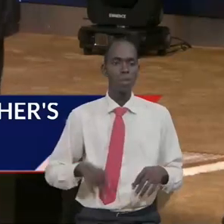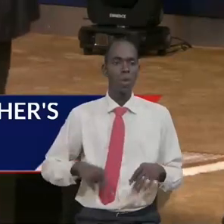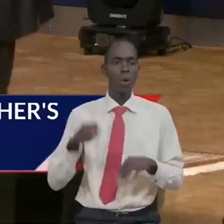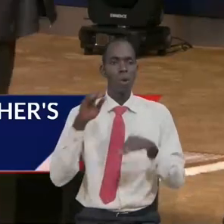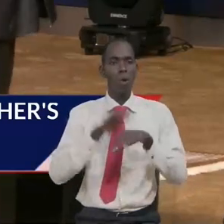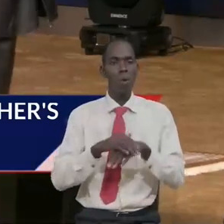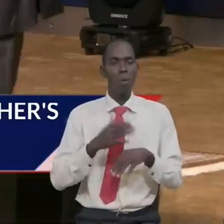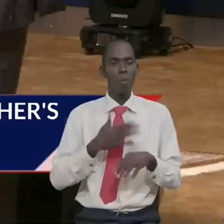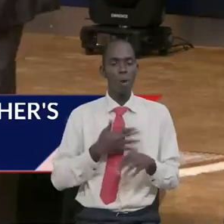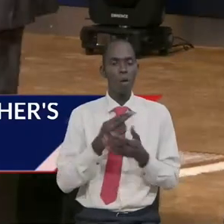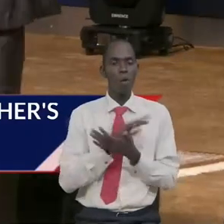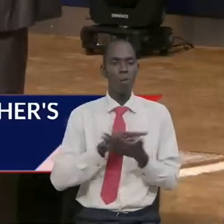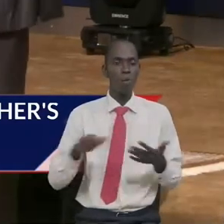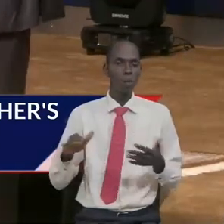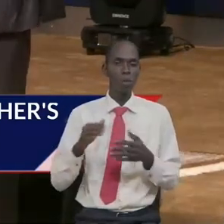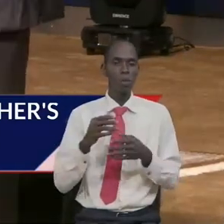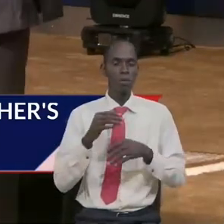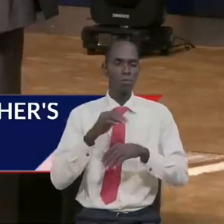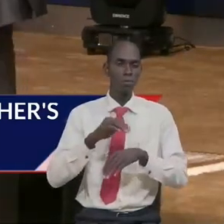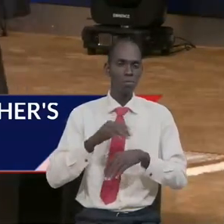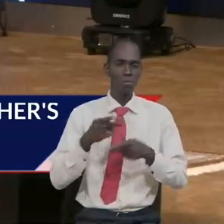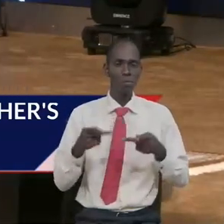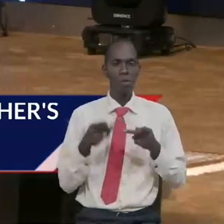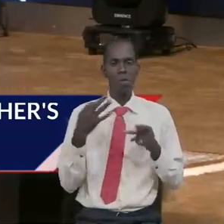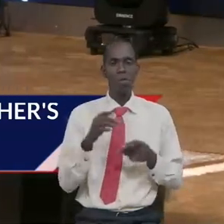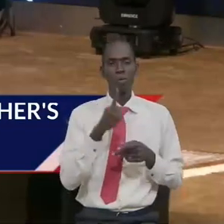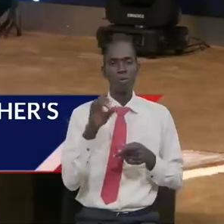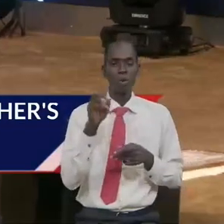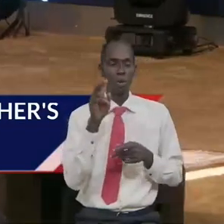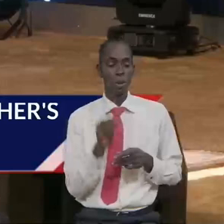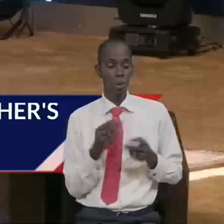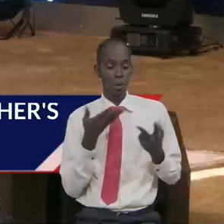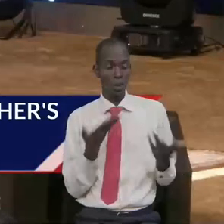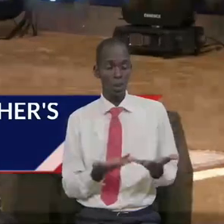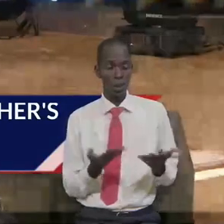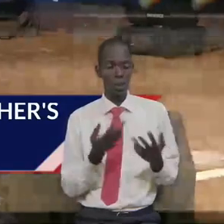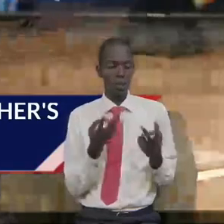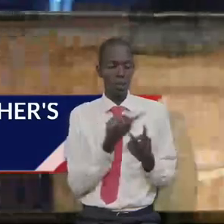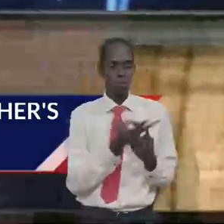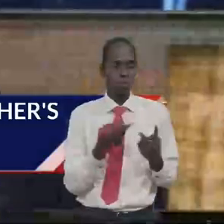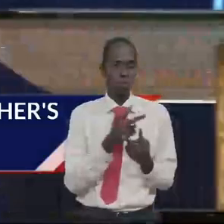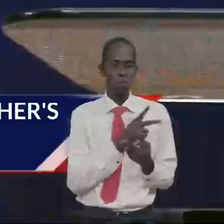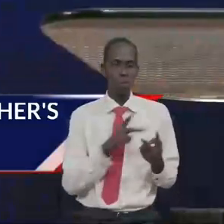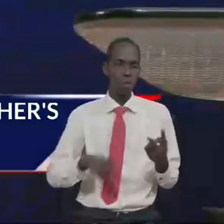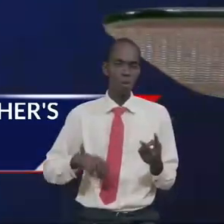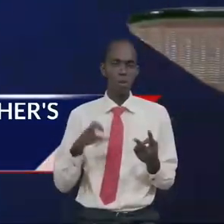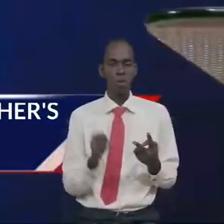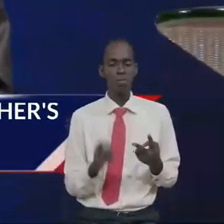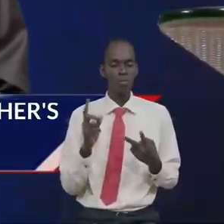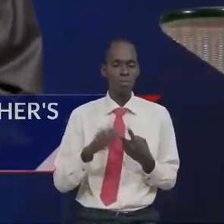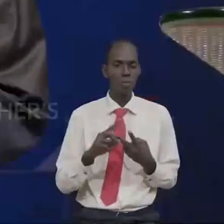verset 6. C'est moi qui ai oint mon roi sur Sion, ma montagne sainte.